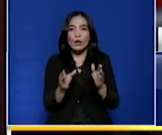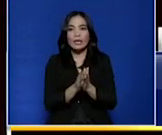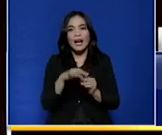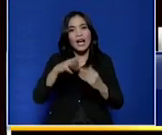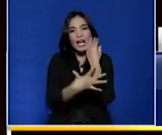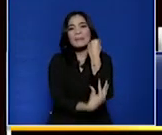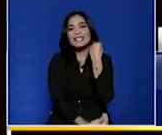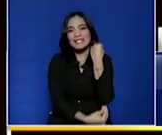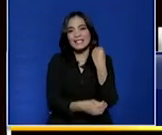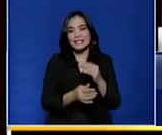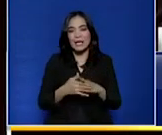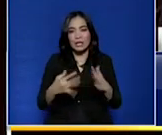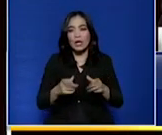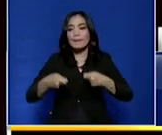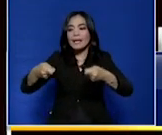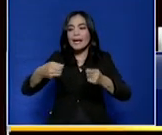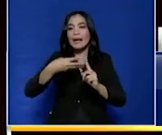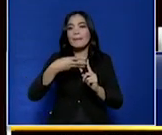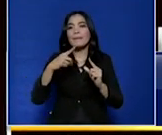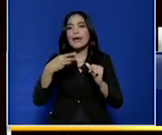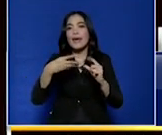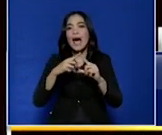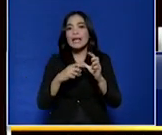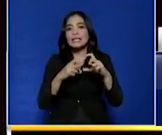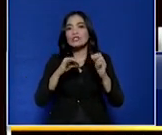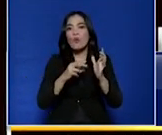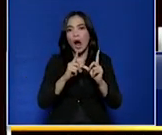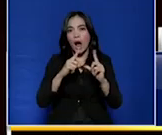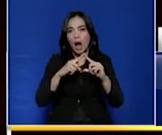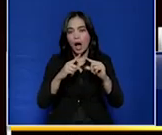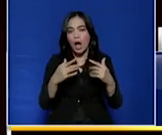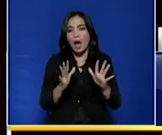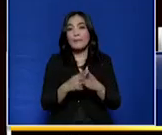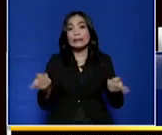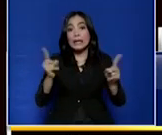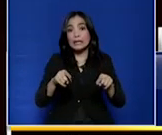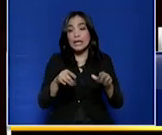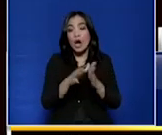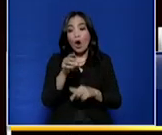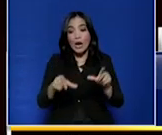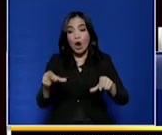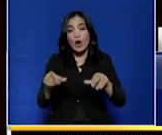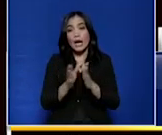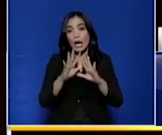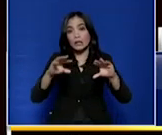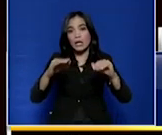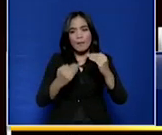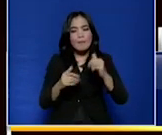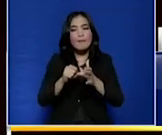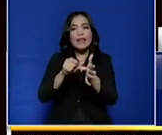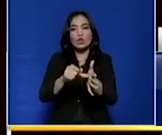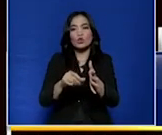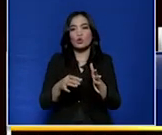ia akan diberikan beasiswa untuk nanti mereka menjadi SDM SDM yang nanti membantu peningkatan